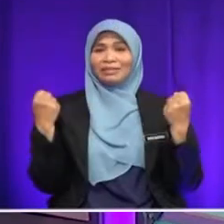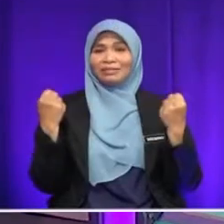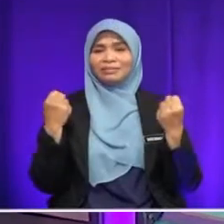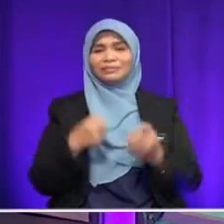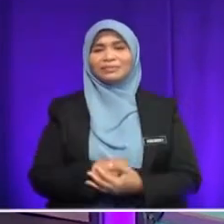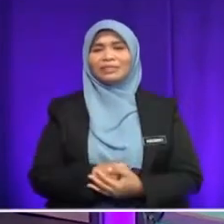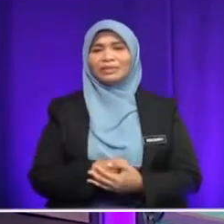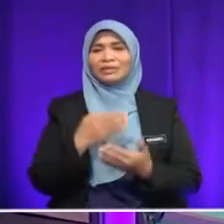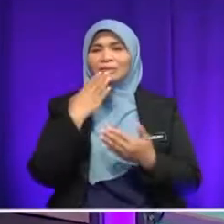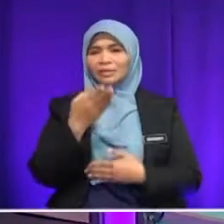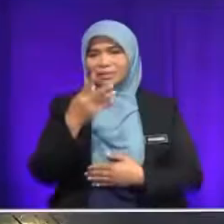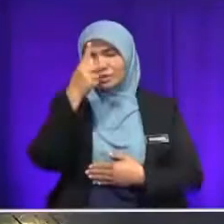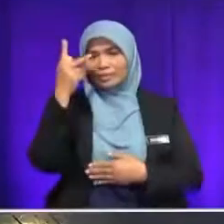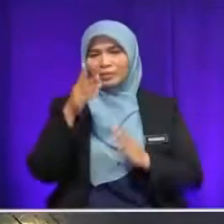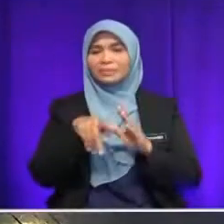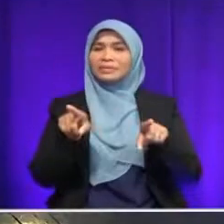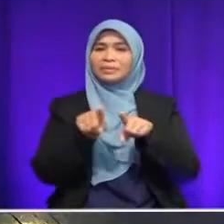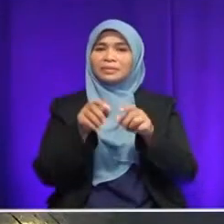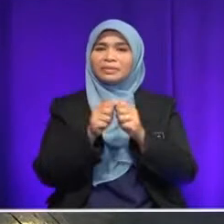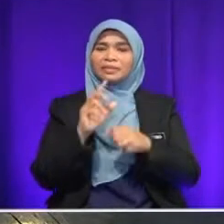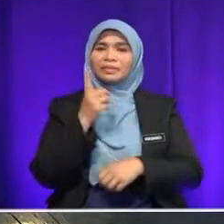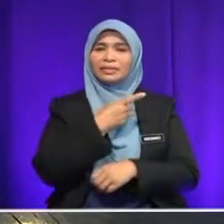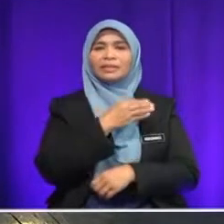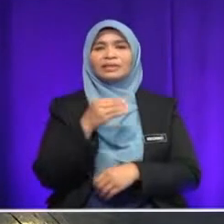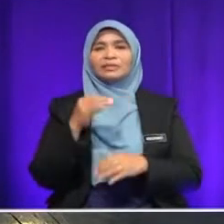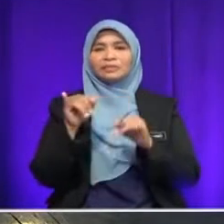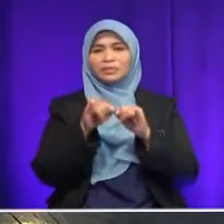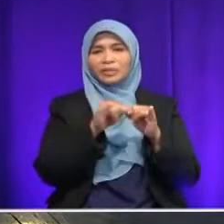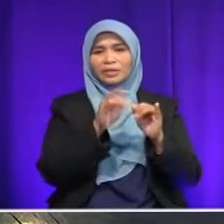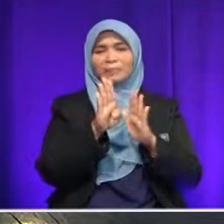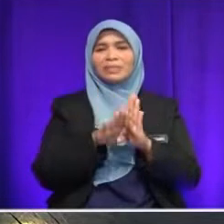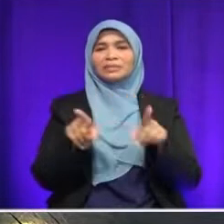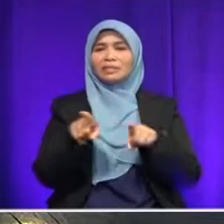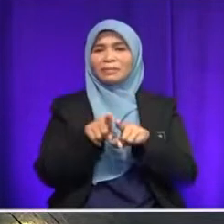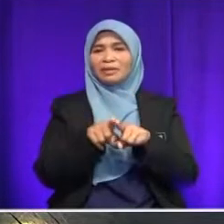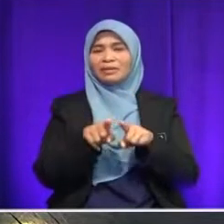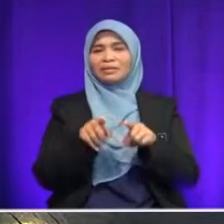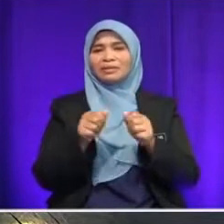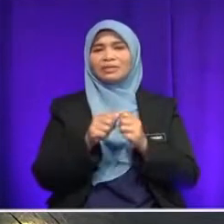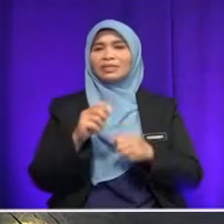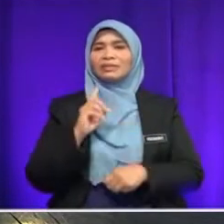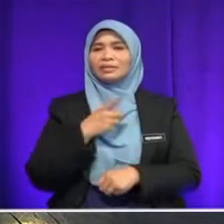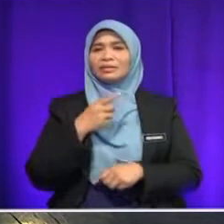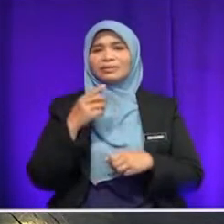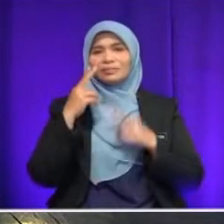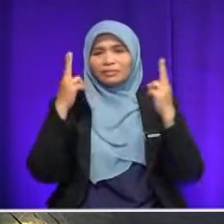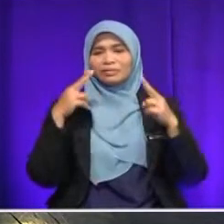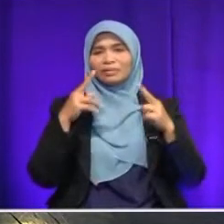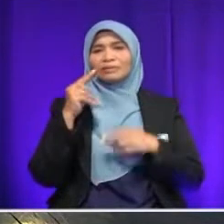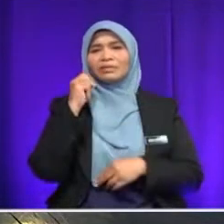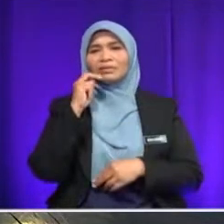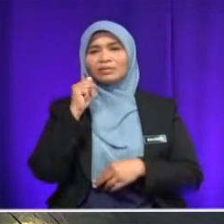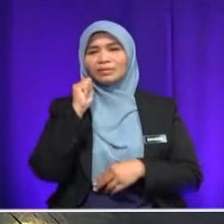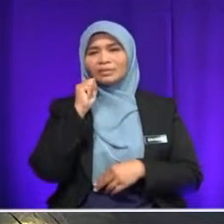Ustazah kerana bersama dengan kita pada hari ini. Dan kita ada juga Ustazah Nur Asmawati Maddin daripada